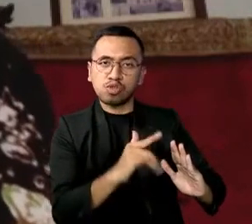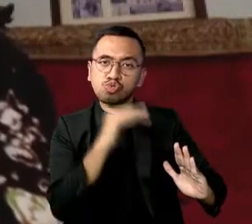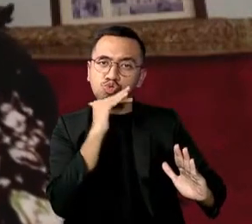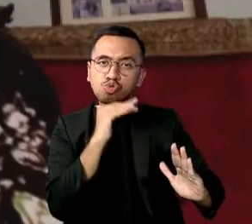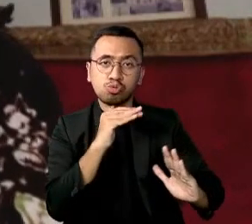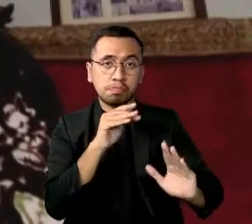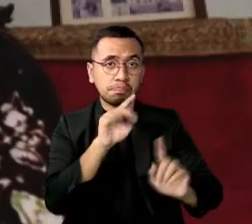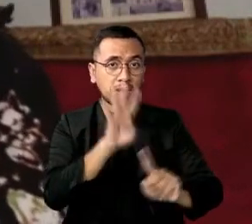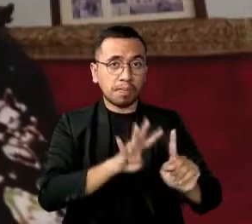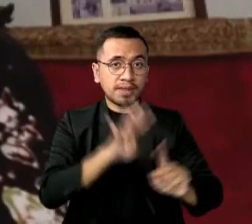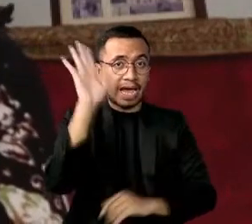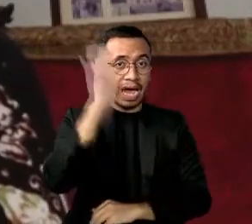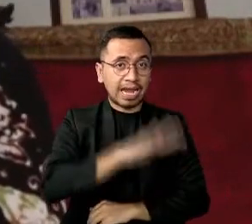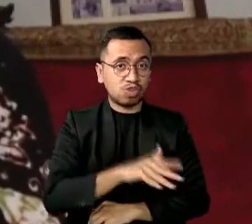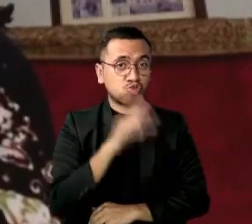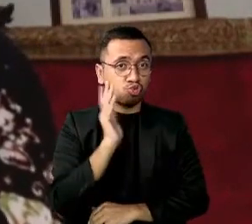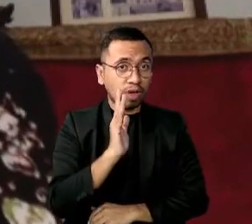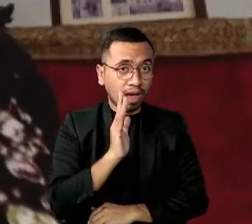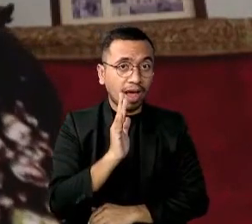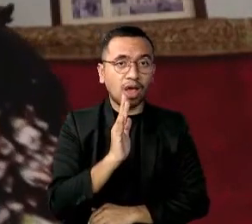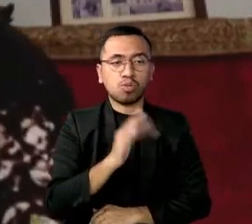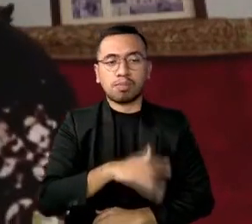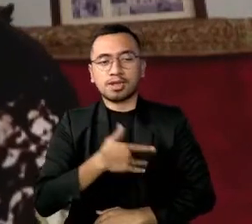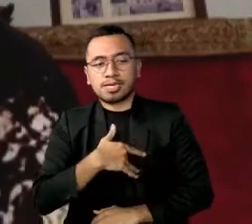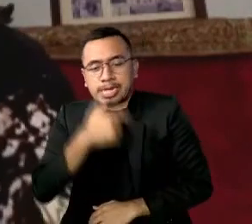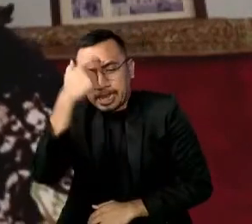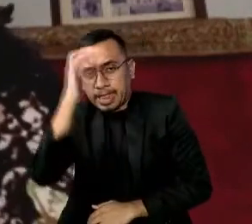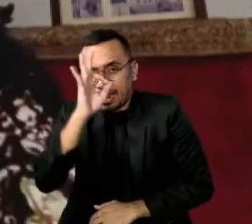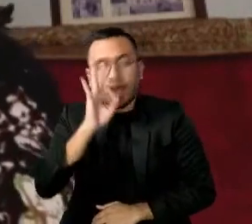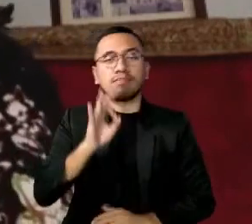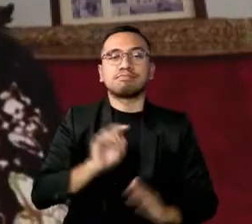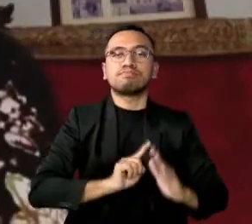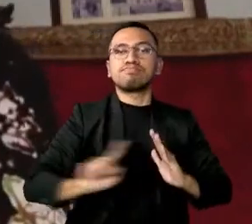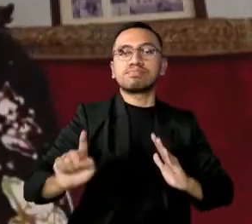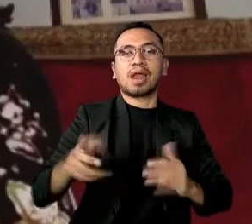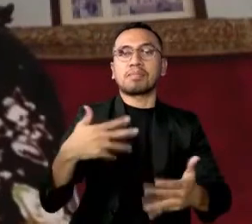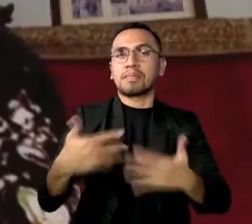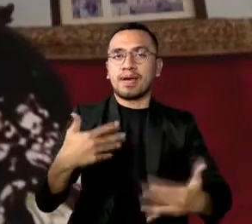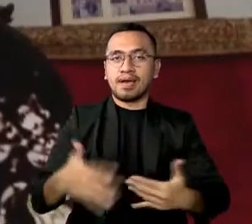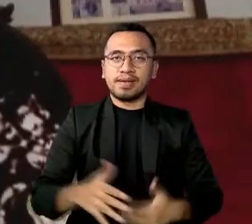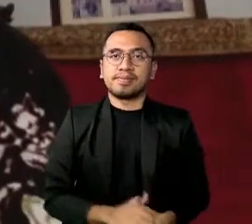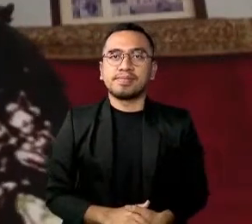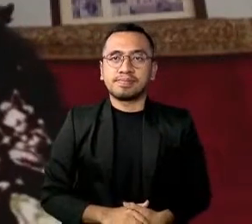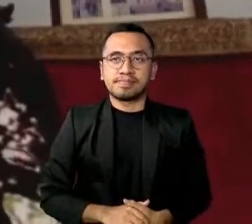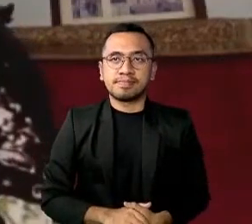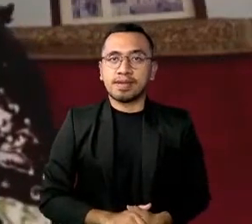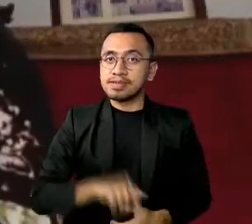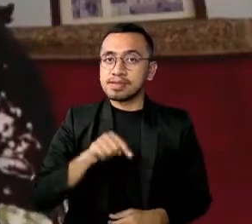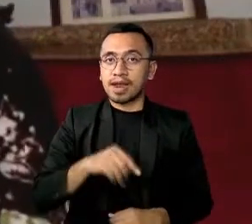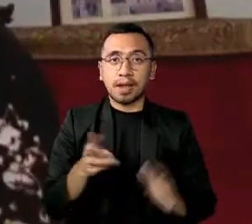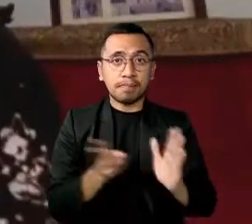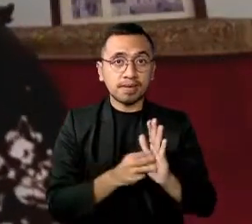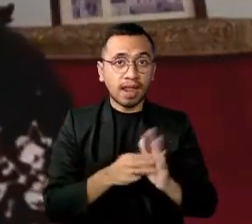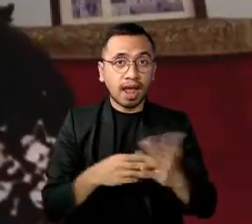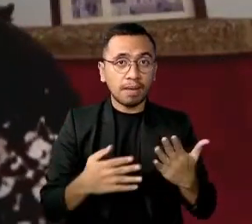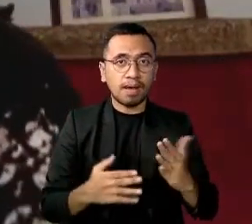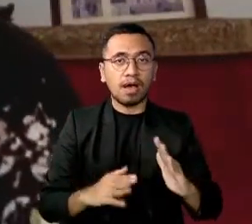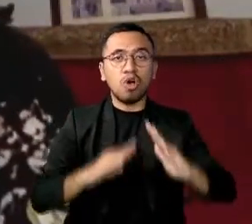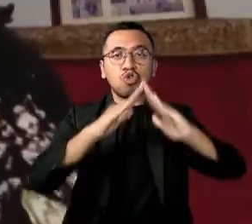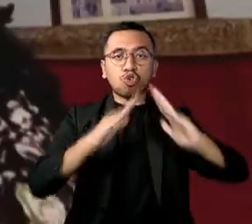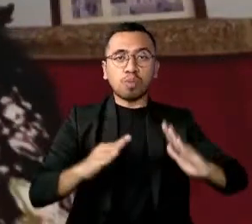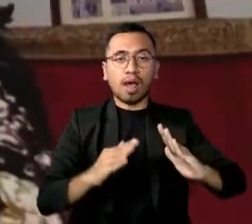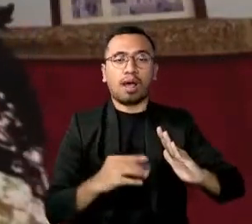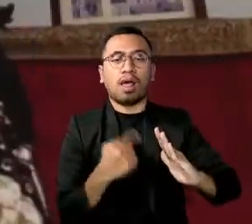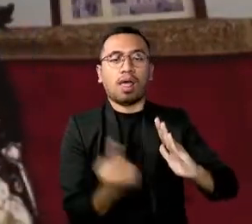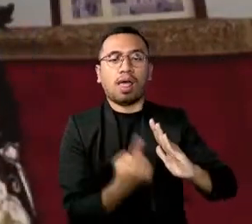hari ke-14 dan kemudian tidak ada lagi gejala yang menjadi masalah sekarang adalah mereka yang berdiam di rumah